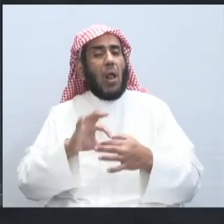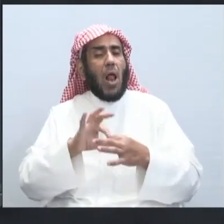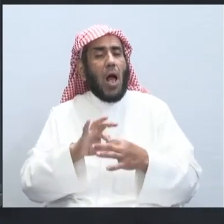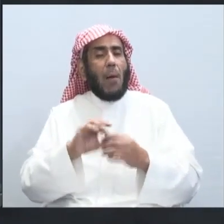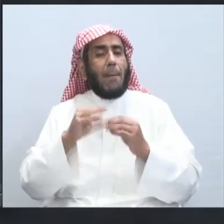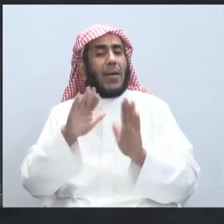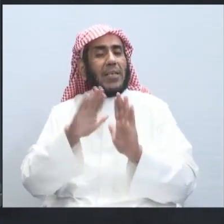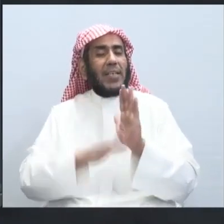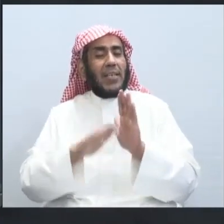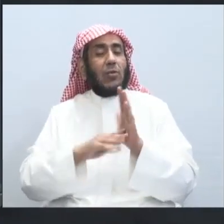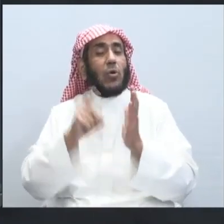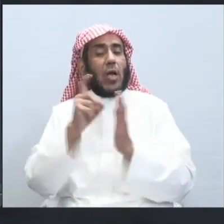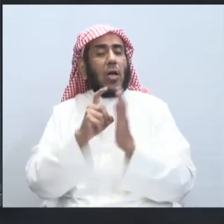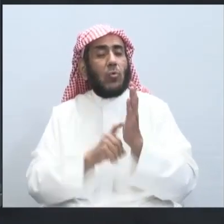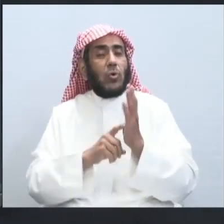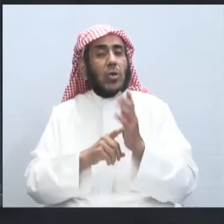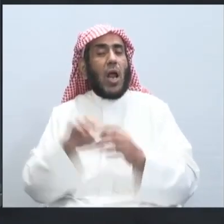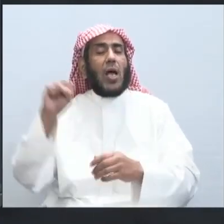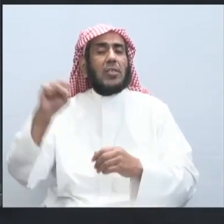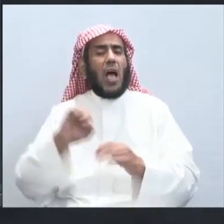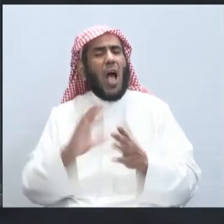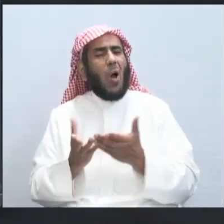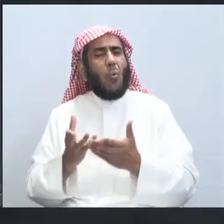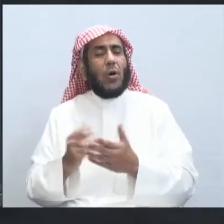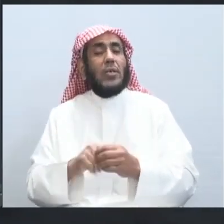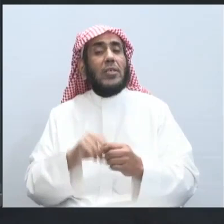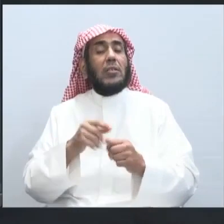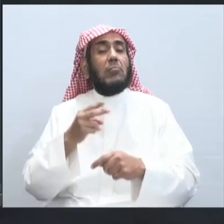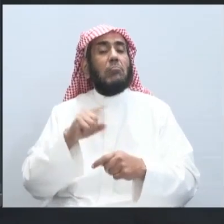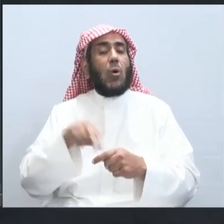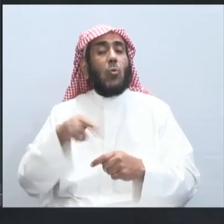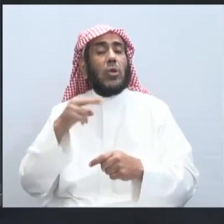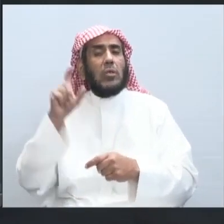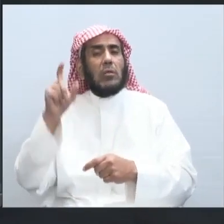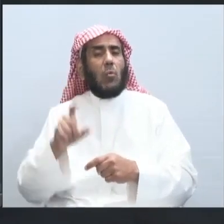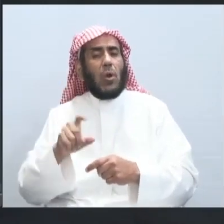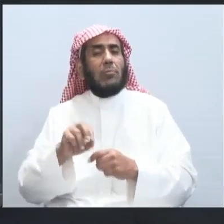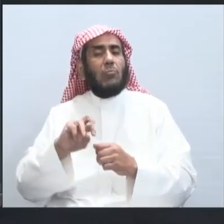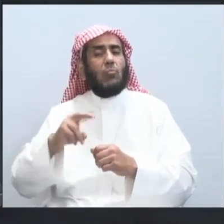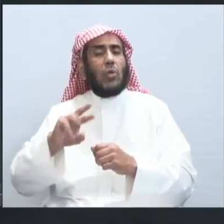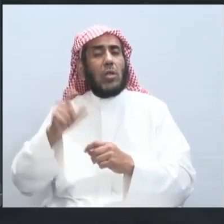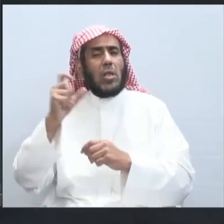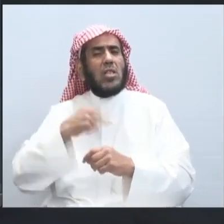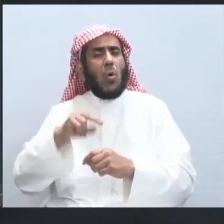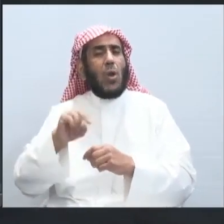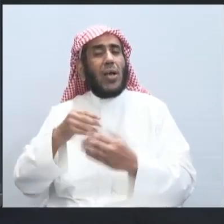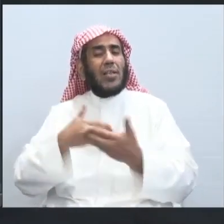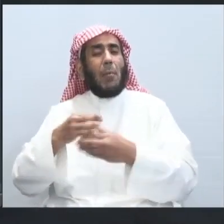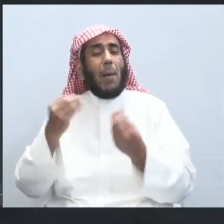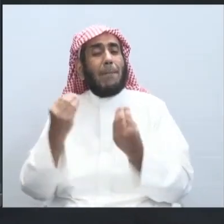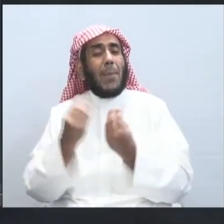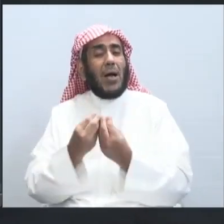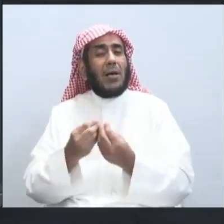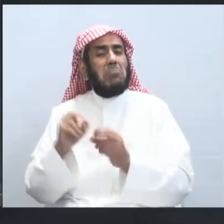مما يندرج تحت القانون الخاص او تكون الدوله ذات طرف اخر لكن تتعامل باعتبارها